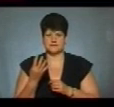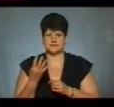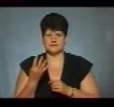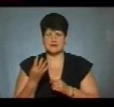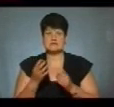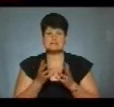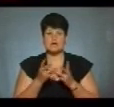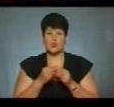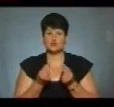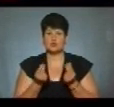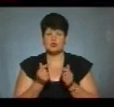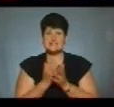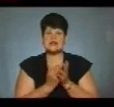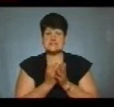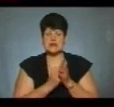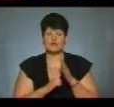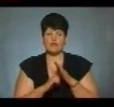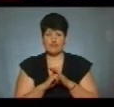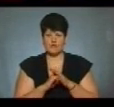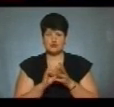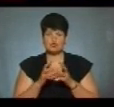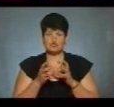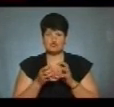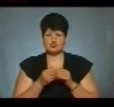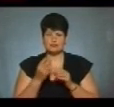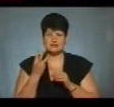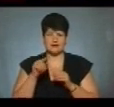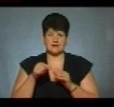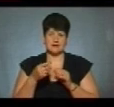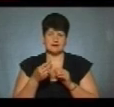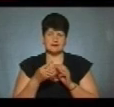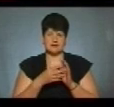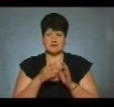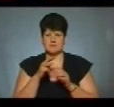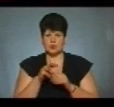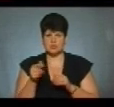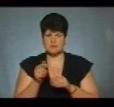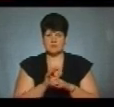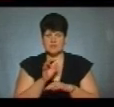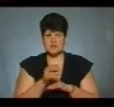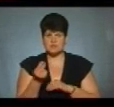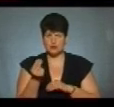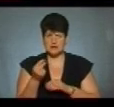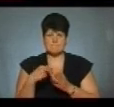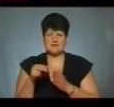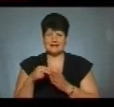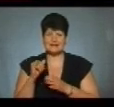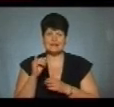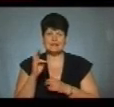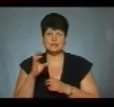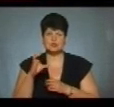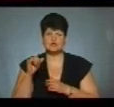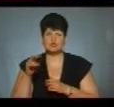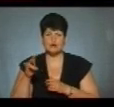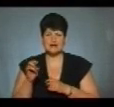За рахунок коштів резервного фонду, це сума 3,9 мільйона гривень, направляються кошти на придбання інсуліну